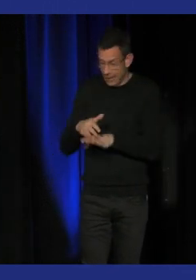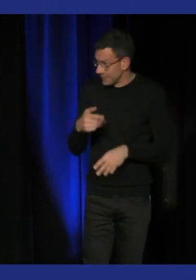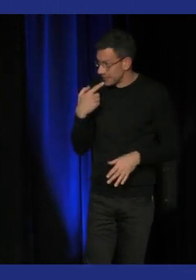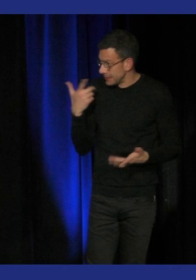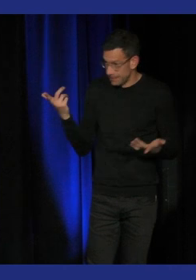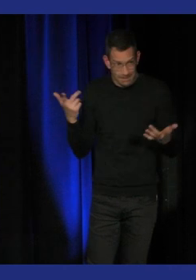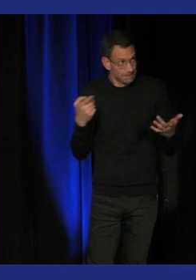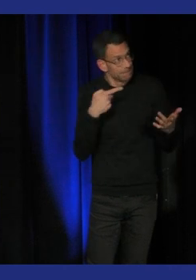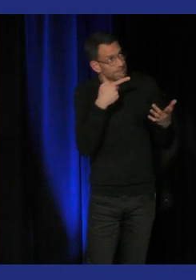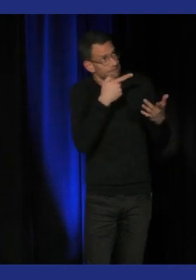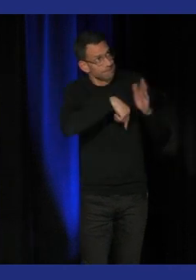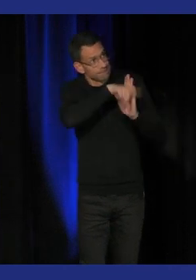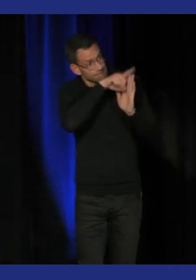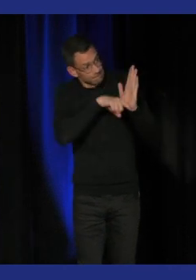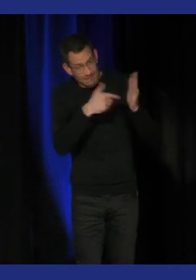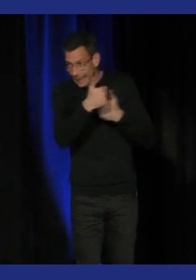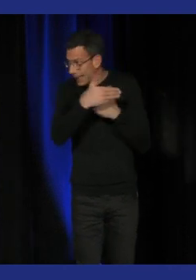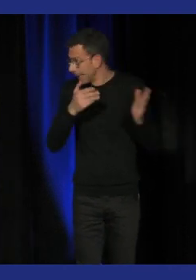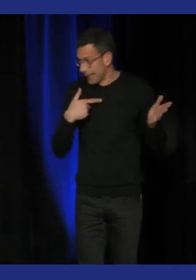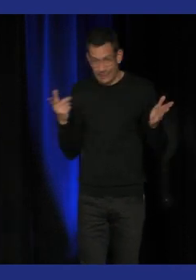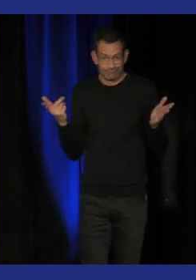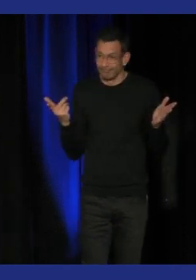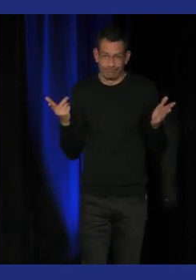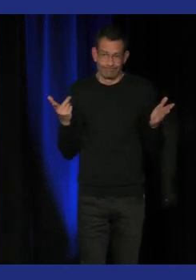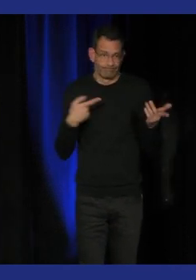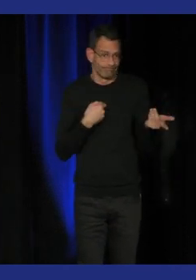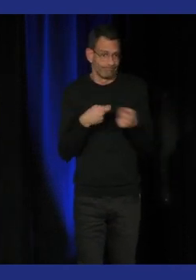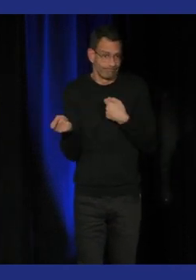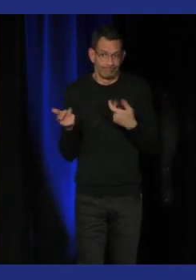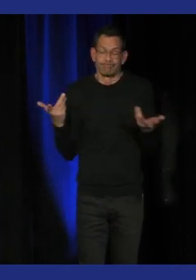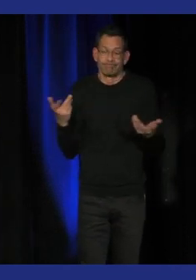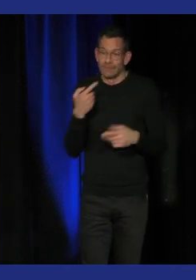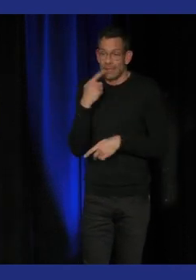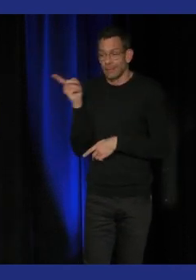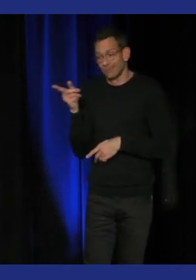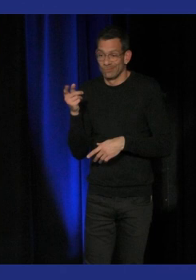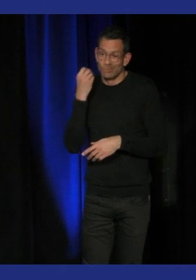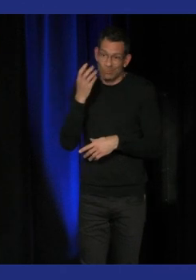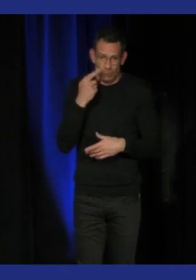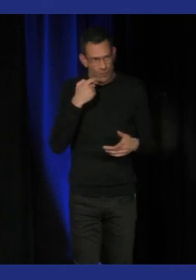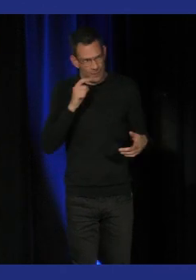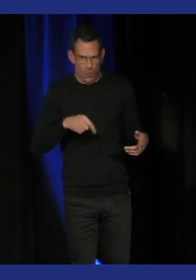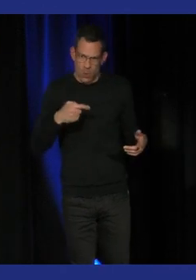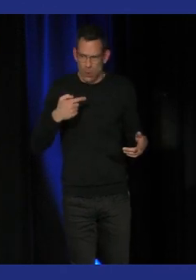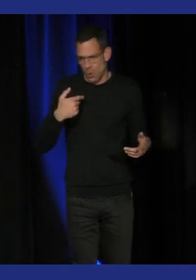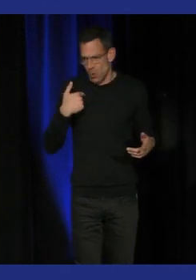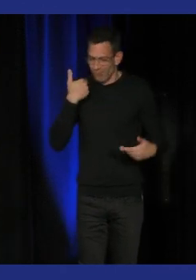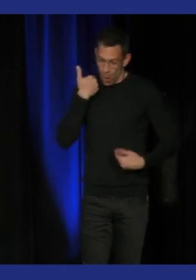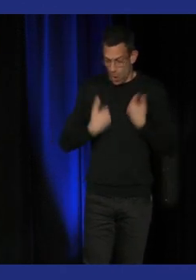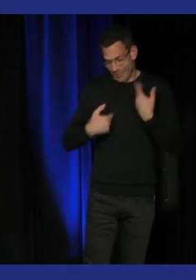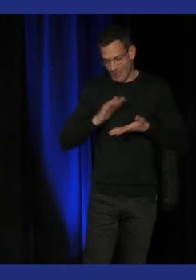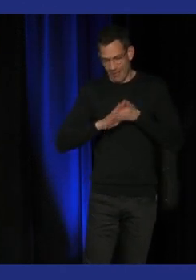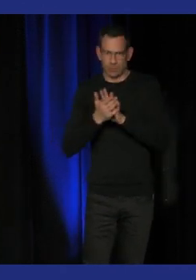ces pensées-là, de ces cadres-là, et du coup, doivent souvent, comme on dit, performer le handicap,